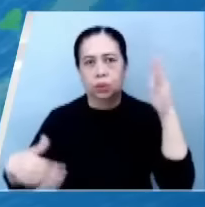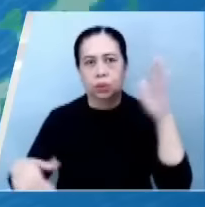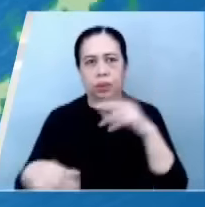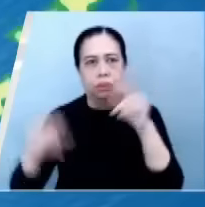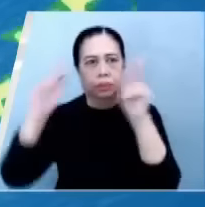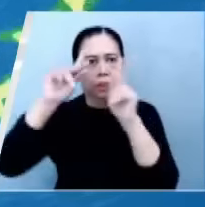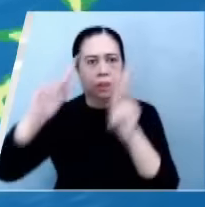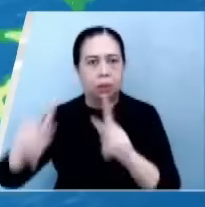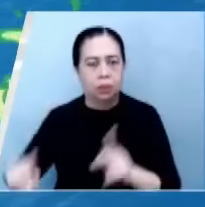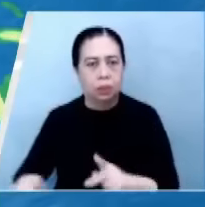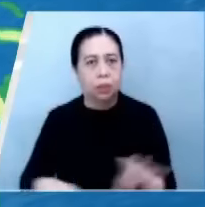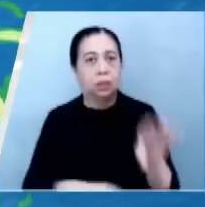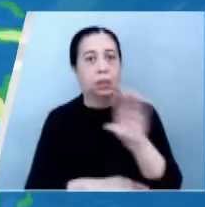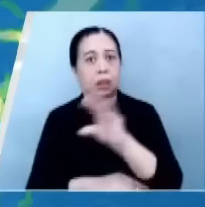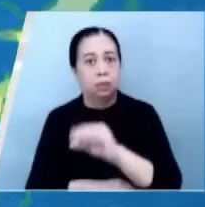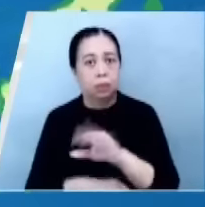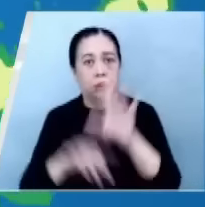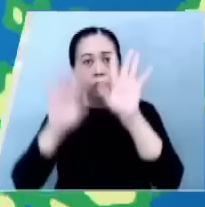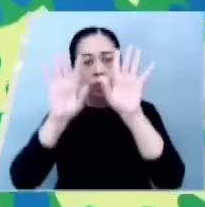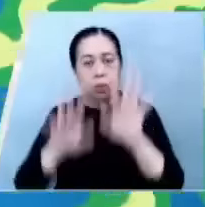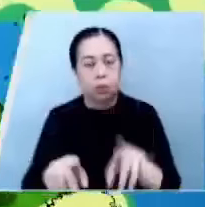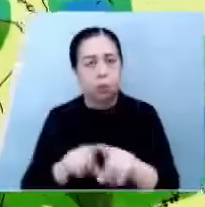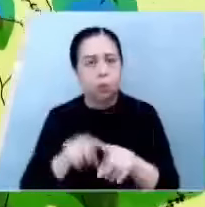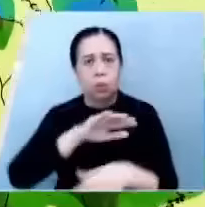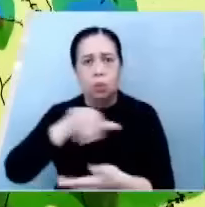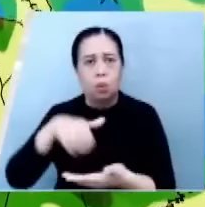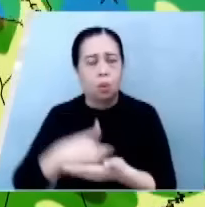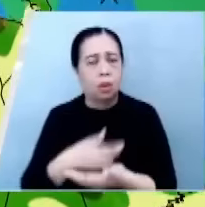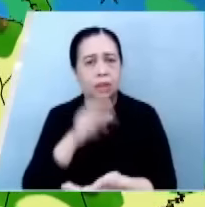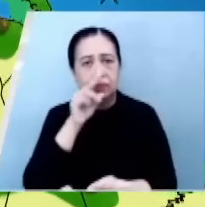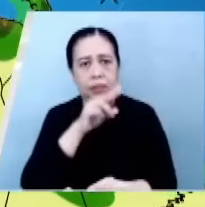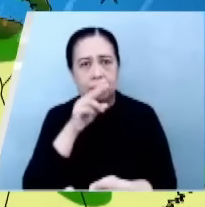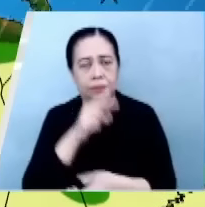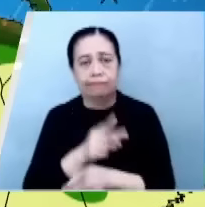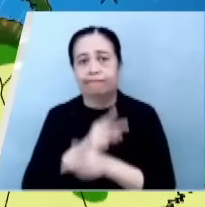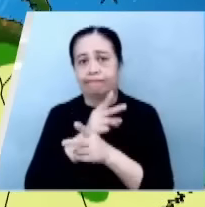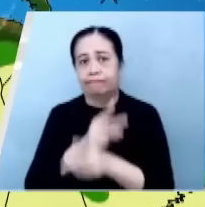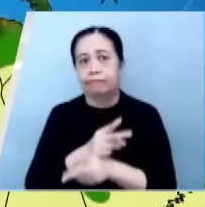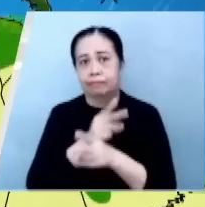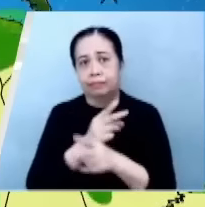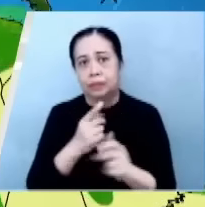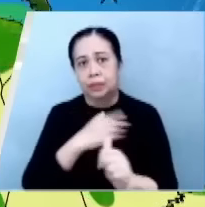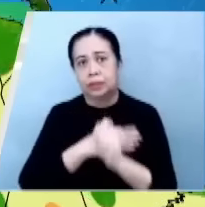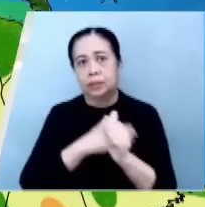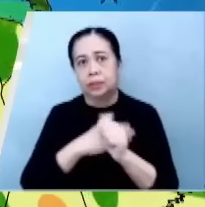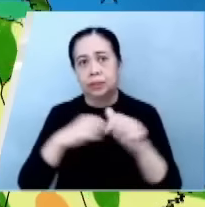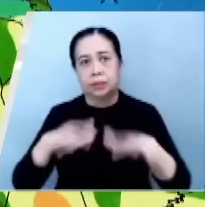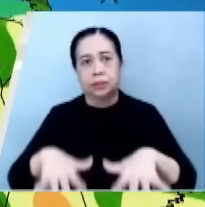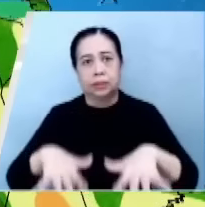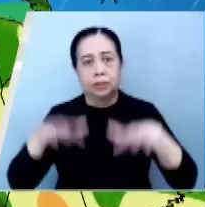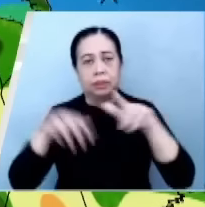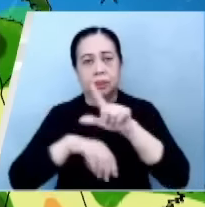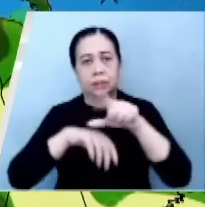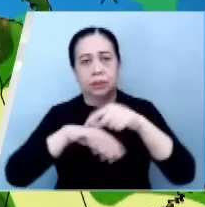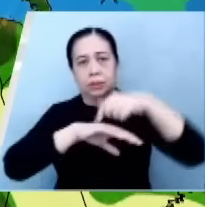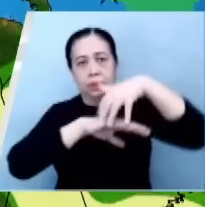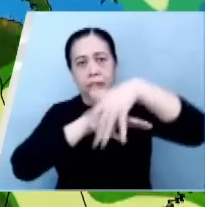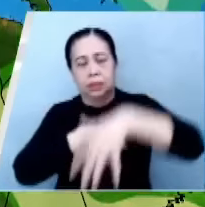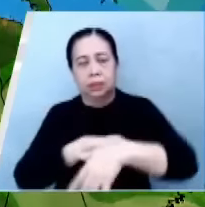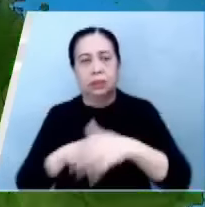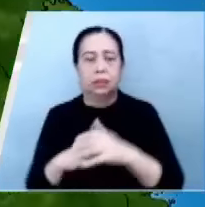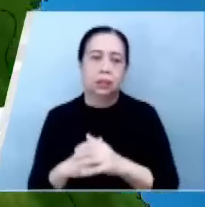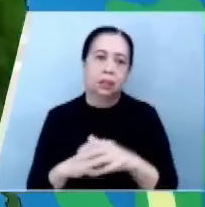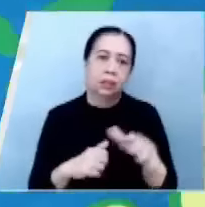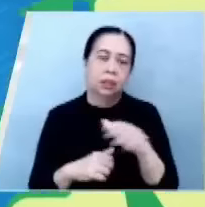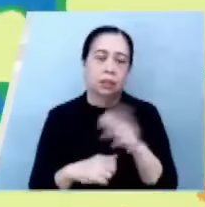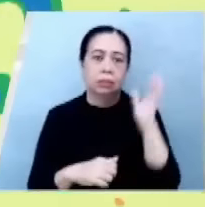Sa hapon din, ang ulan sa halos buong Visayas, kaya doble ingat lalo na sa banda ng baha o pagguho ng lupa. Sa Mindanao naman, umaga